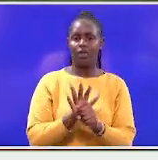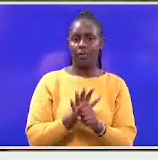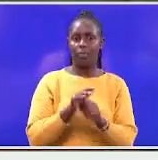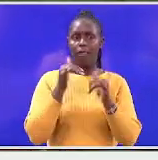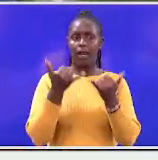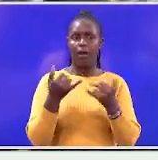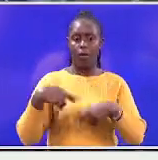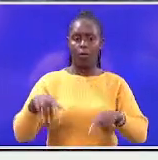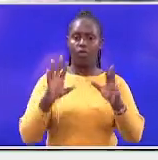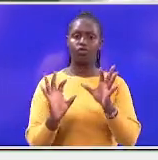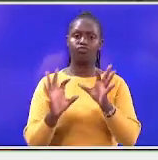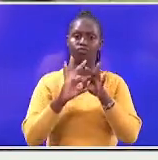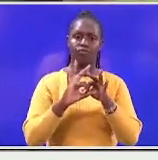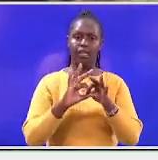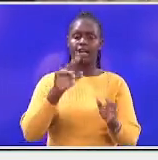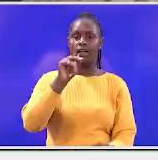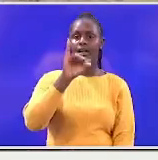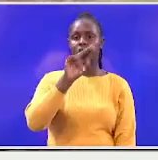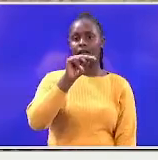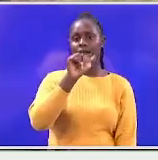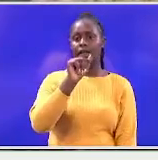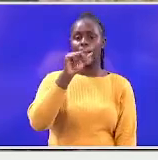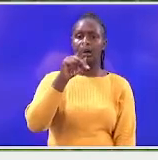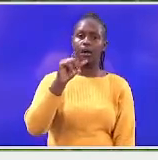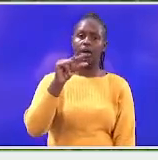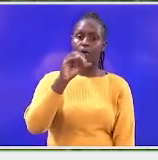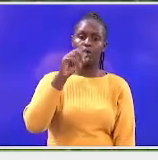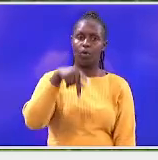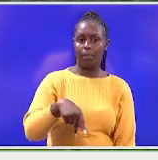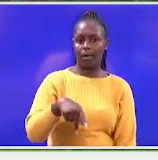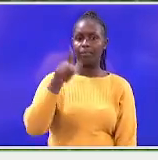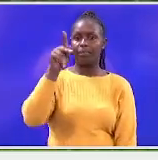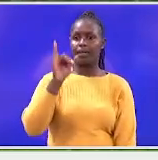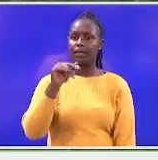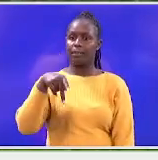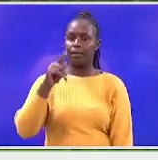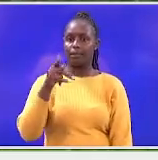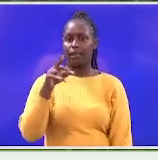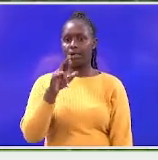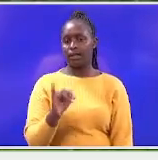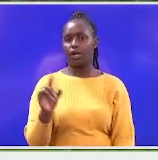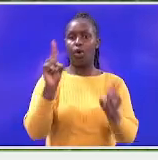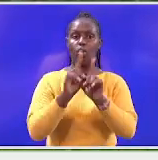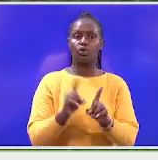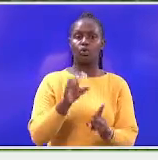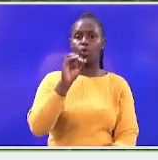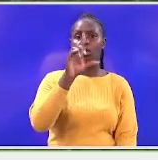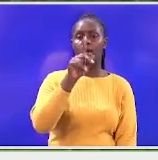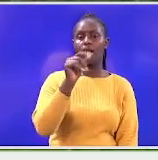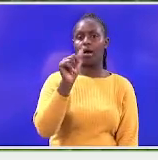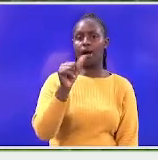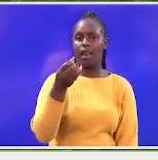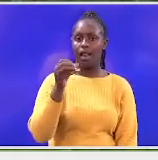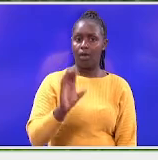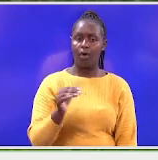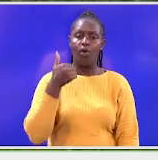kaunti tatu ikiwemo Kinangop, Kipipiri na Olkalao. Na ukumbuke hii barabara pia inatuunganisha na kaunti jirani kama